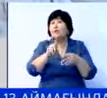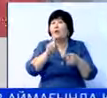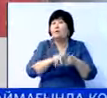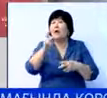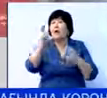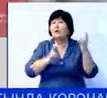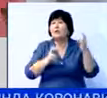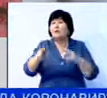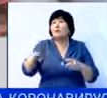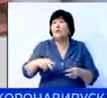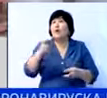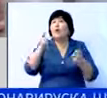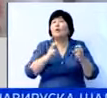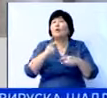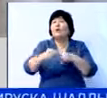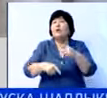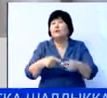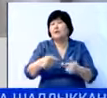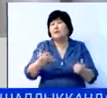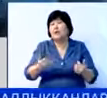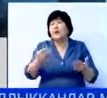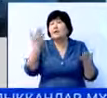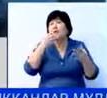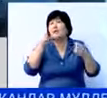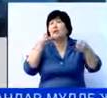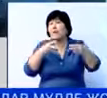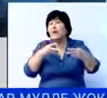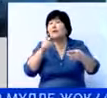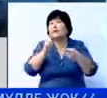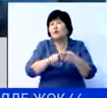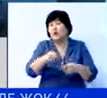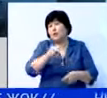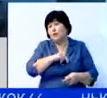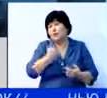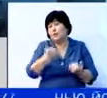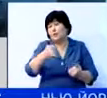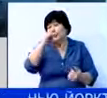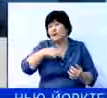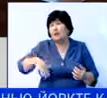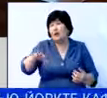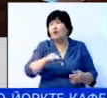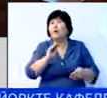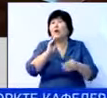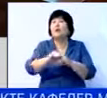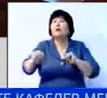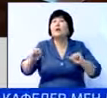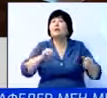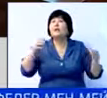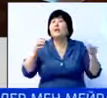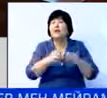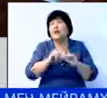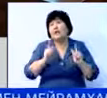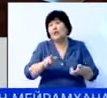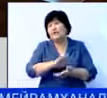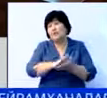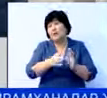зауыт басшылығы өндірістік процесті бейне байланыс арқылы ұйымдастырмақ. Бұл жұмыстар үшін Қазақстан аумағындағы қосымша мердігер компаниямен